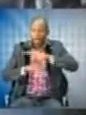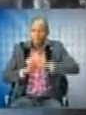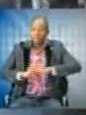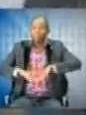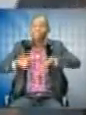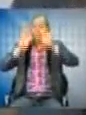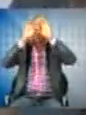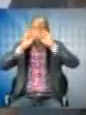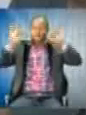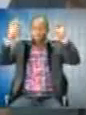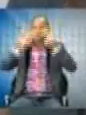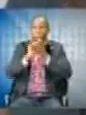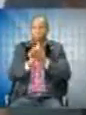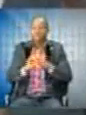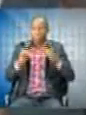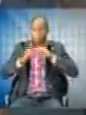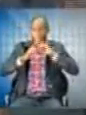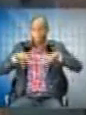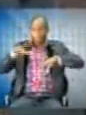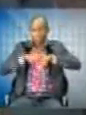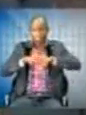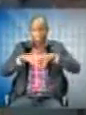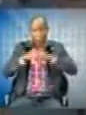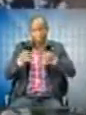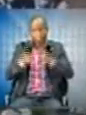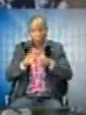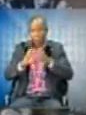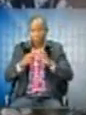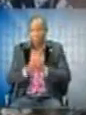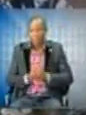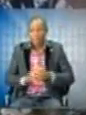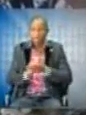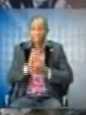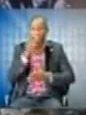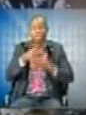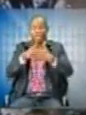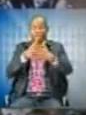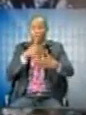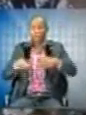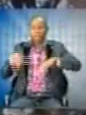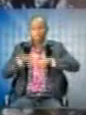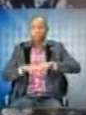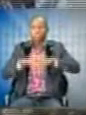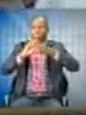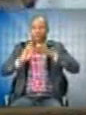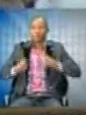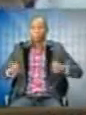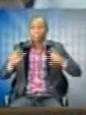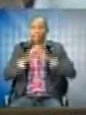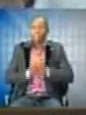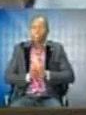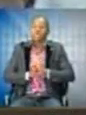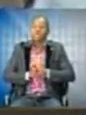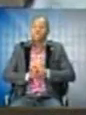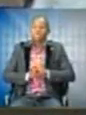Alphalit International abonde toujours dans le même sens. C'était avant les mots de circonstance de Witumulongo, représentant du